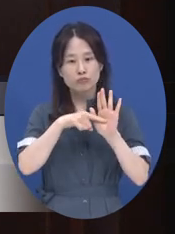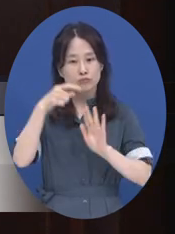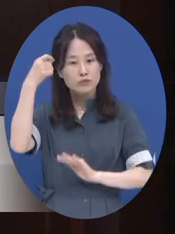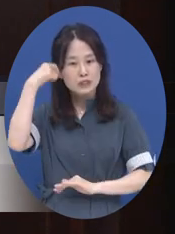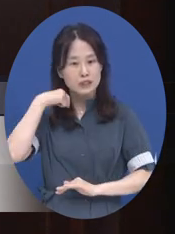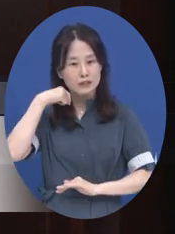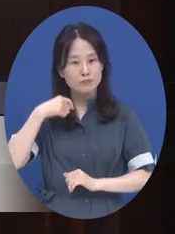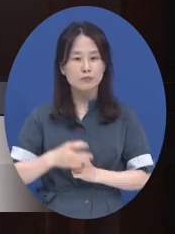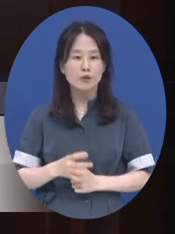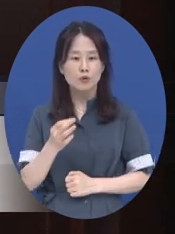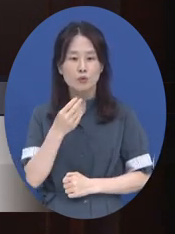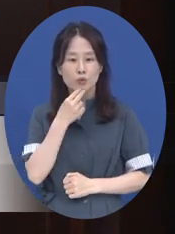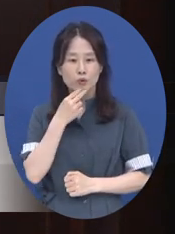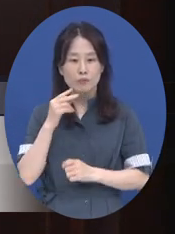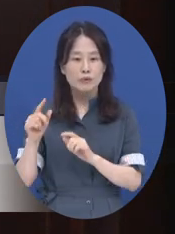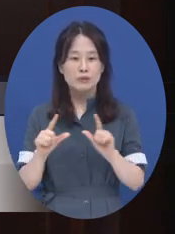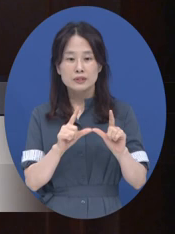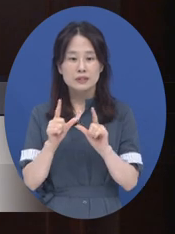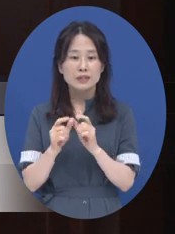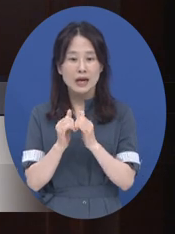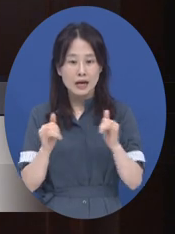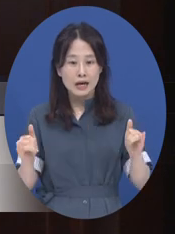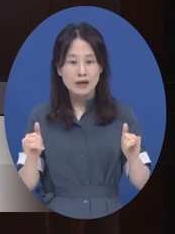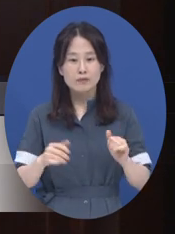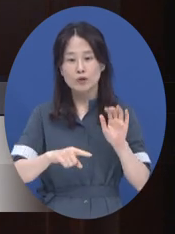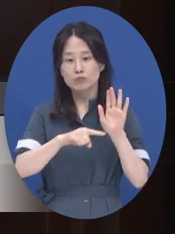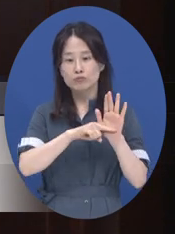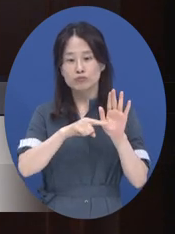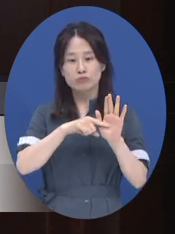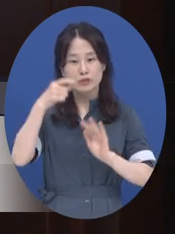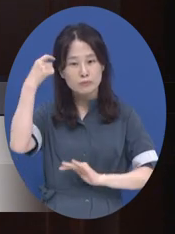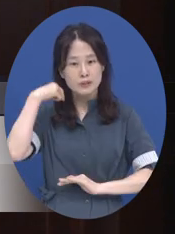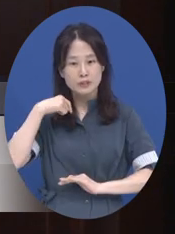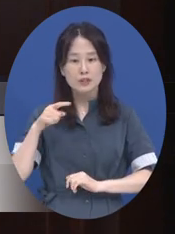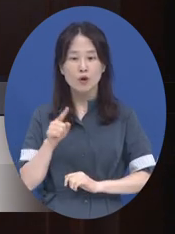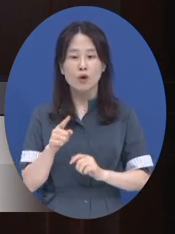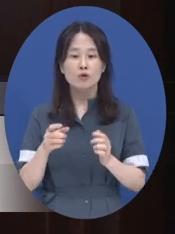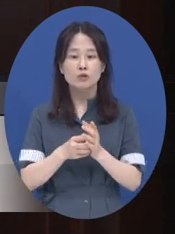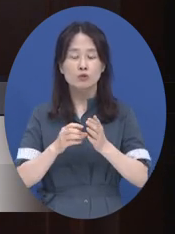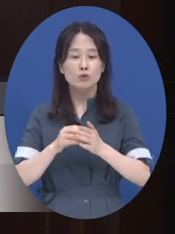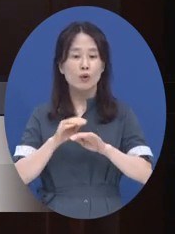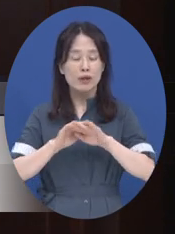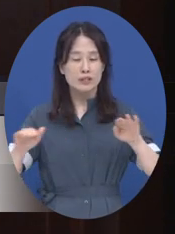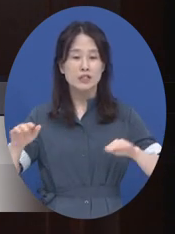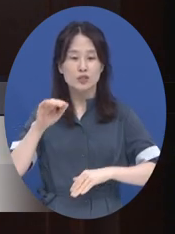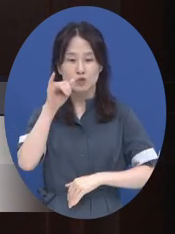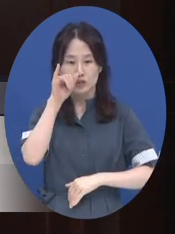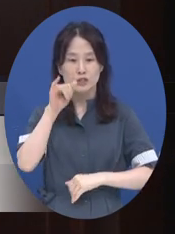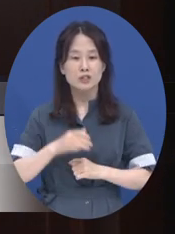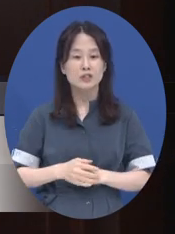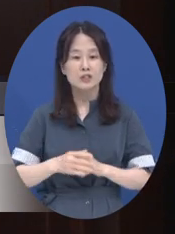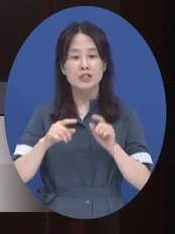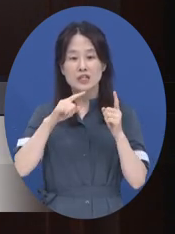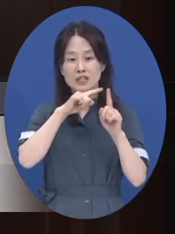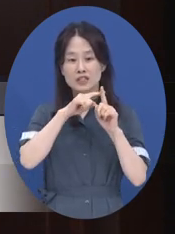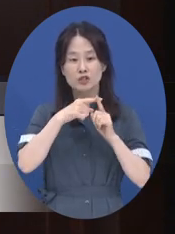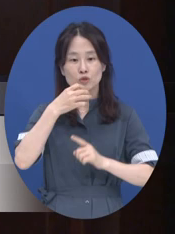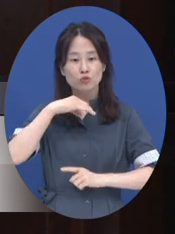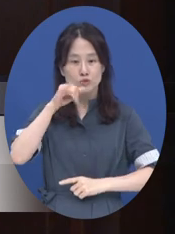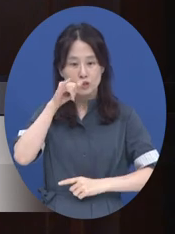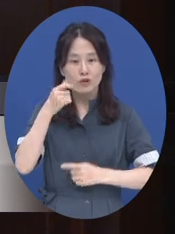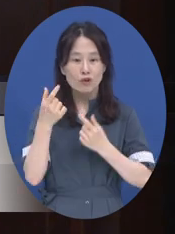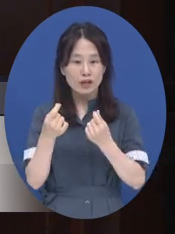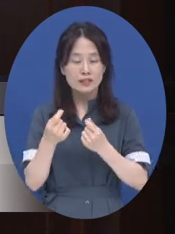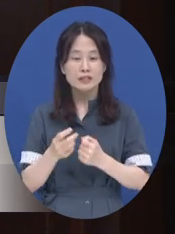임대주택에게 부정적인 이미지, 그 돈 없는 주민들이 산다는 부정적인 이미지를 또 어느 정도 해소할 수 있는 긍정 조건 효과도 좀 있을